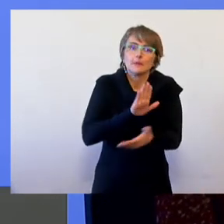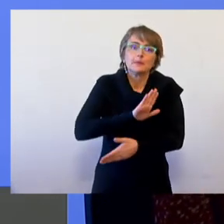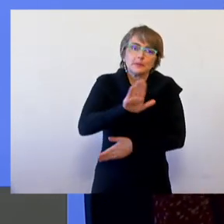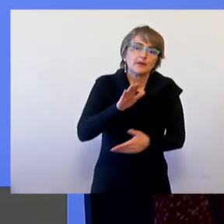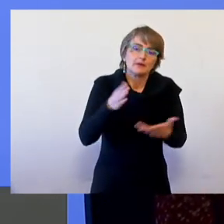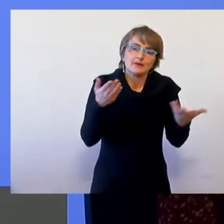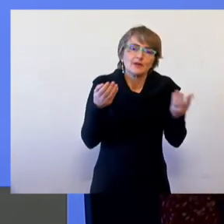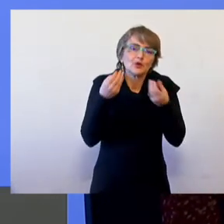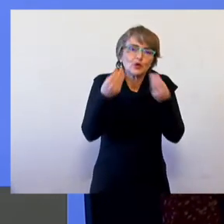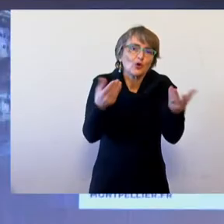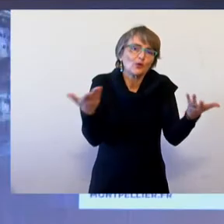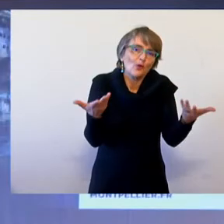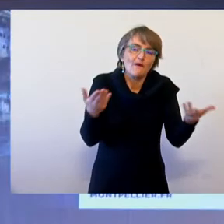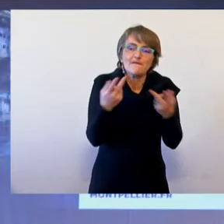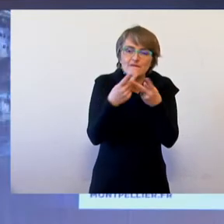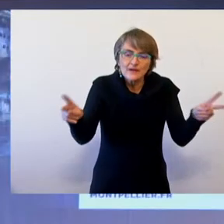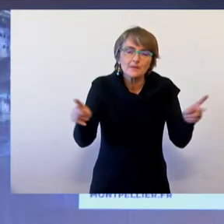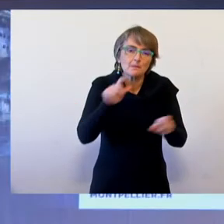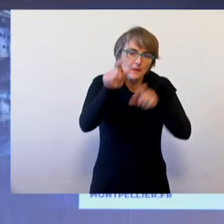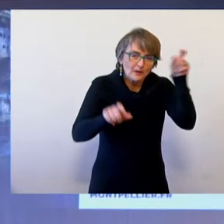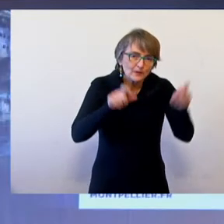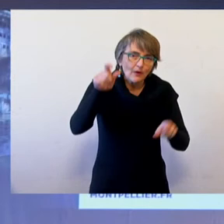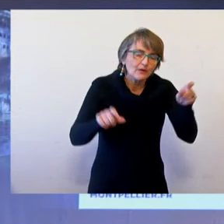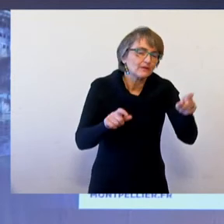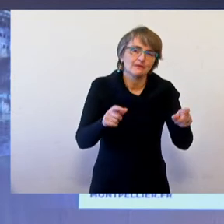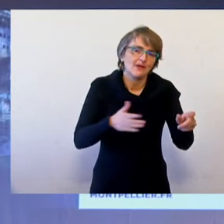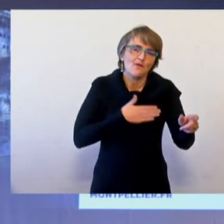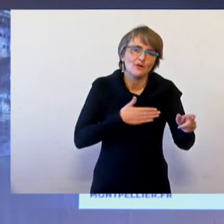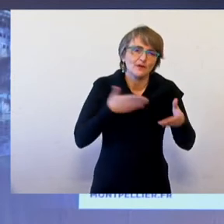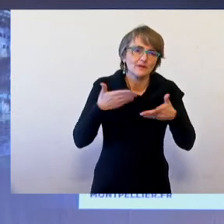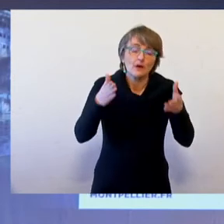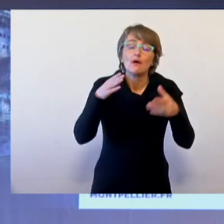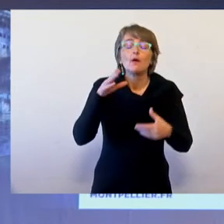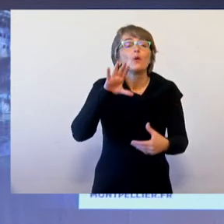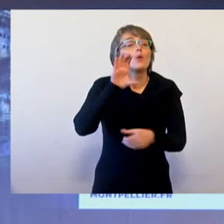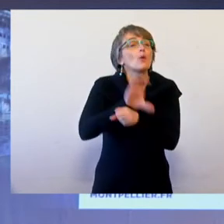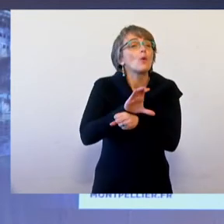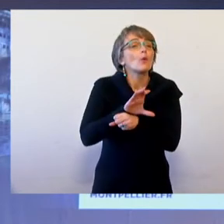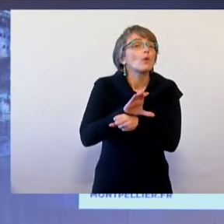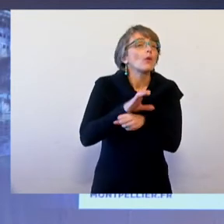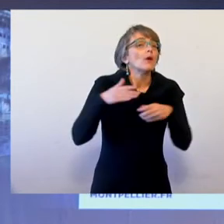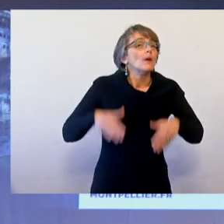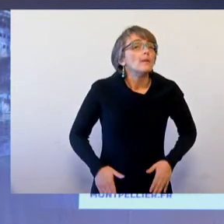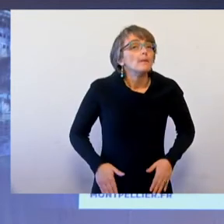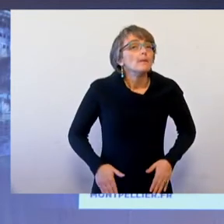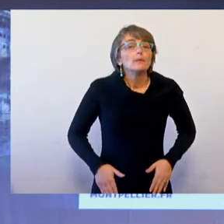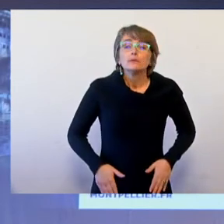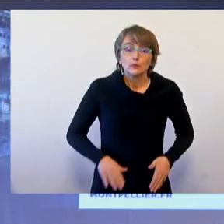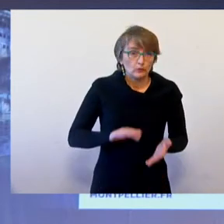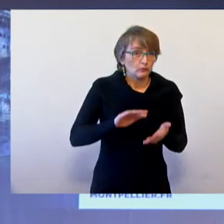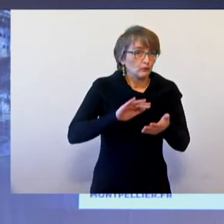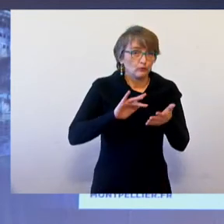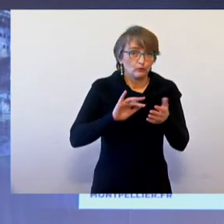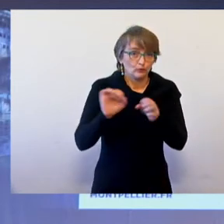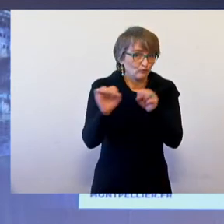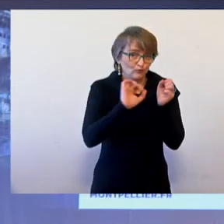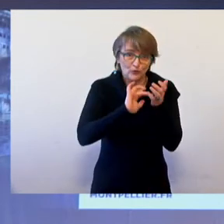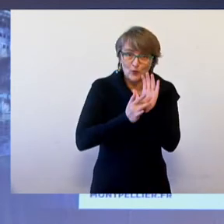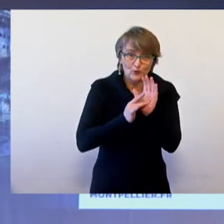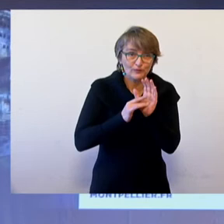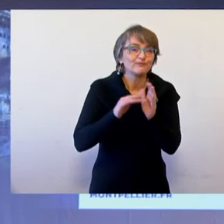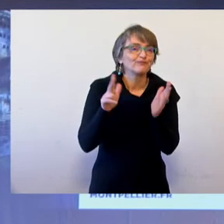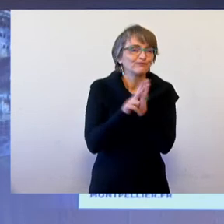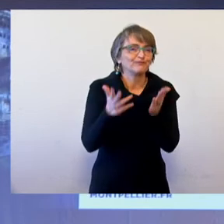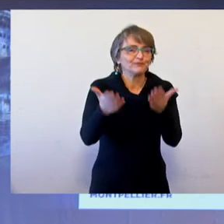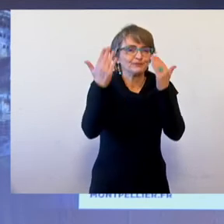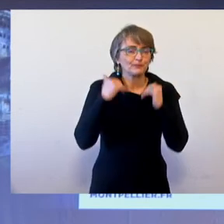Montpelliérains. Je mets aux voix. Qui est contre, qui s'abstient, qui ne prend pas part au vote, unanimité. Monsieur Cotte, sur l'affaire numéro 8,